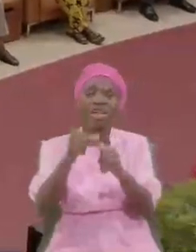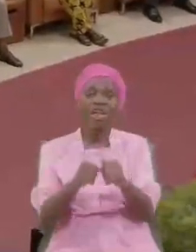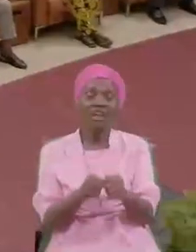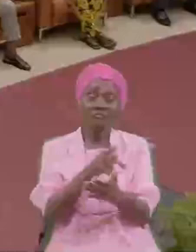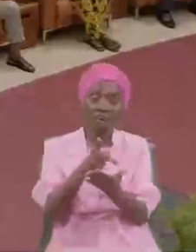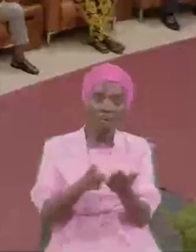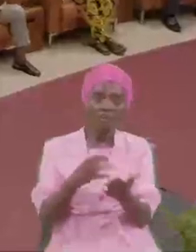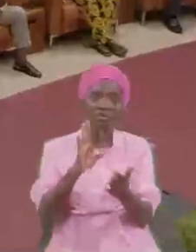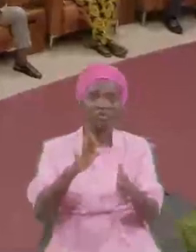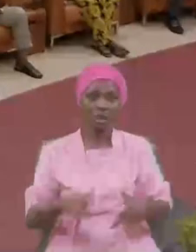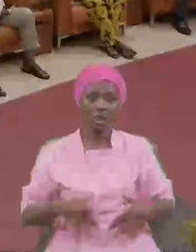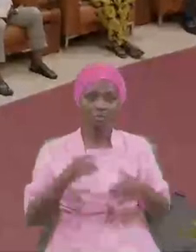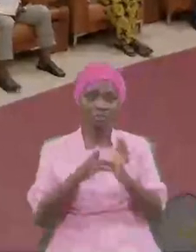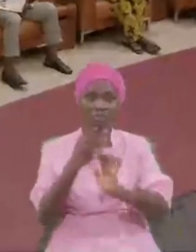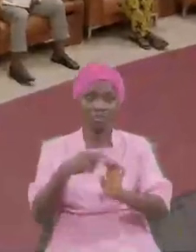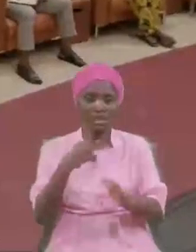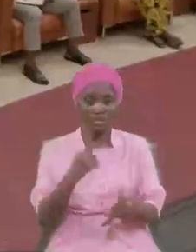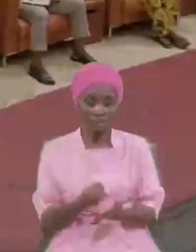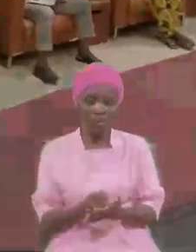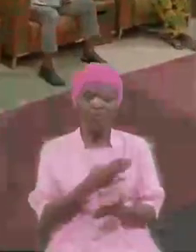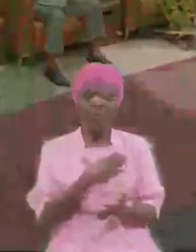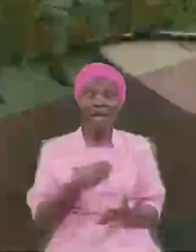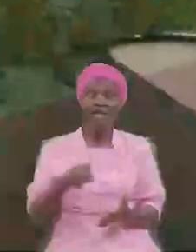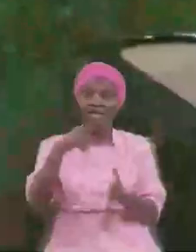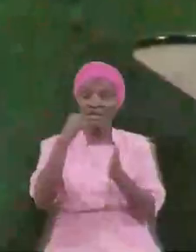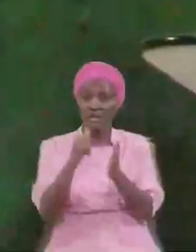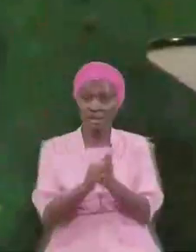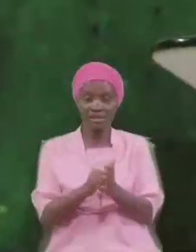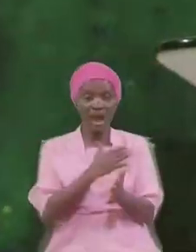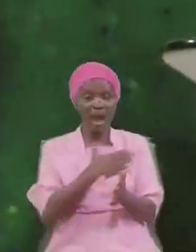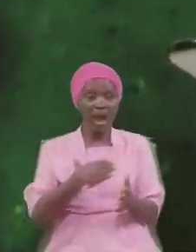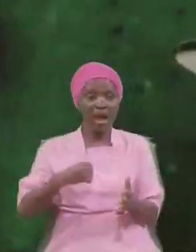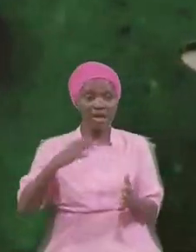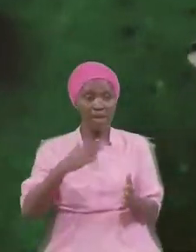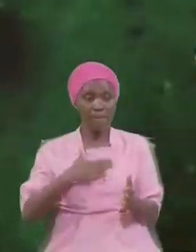de votre vie au nom de Jésus-Christ.